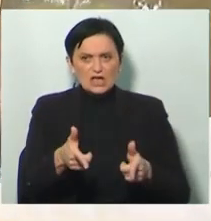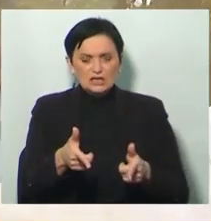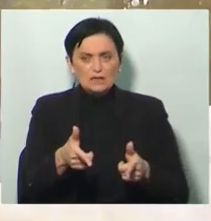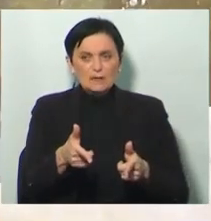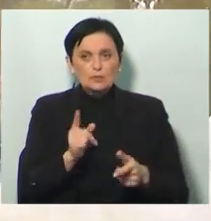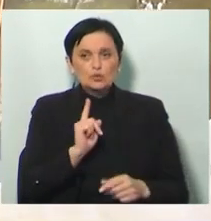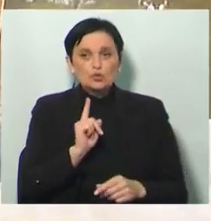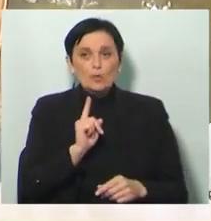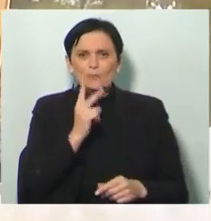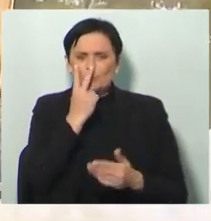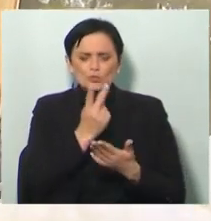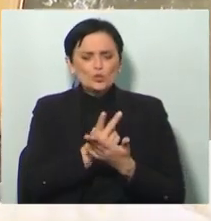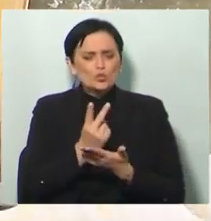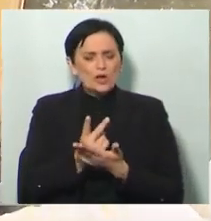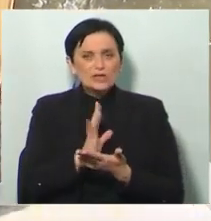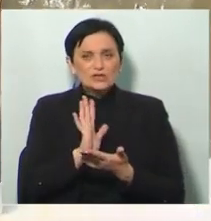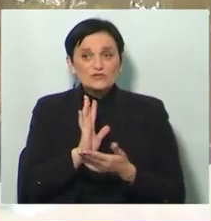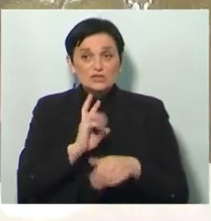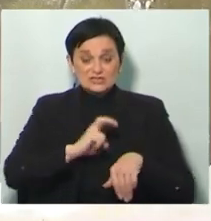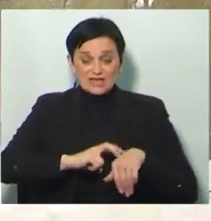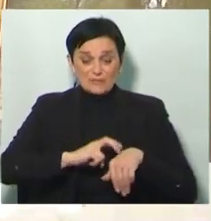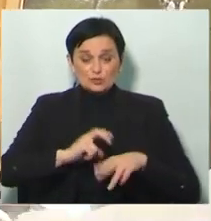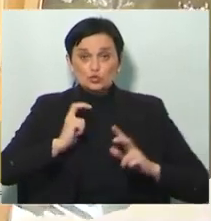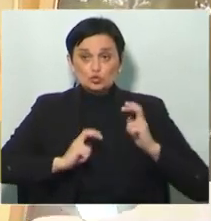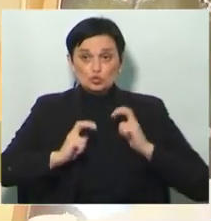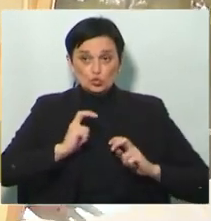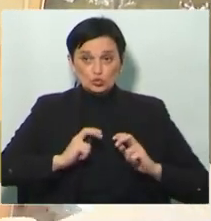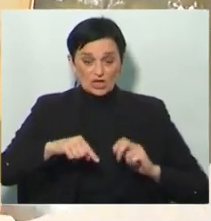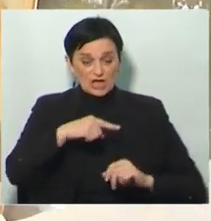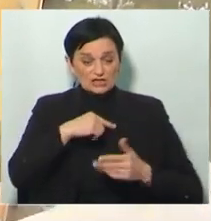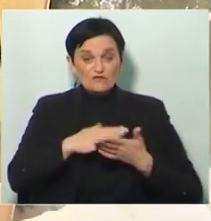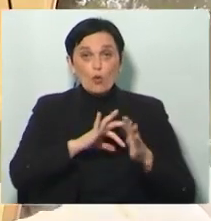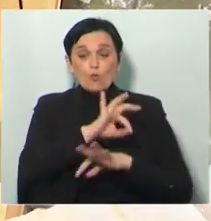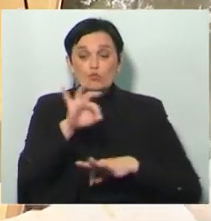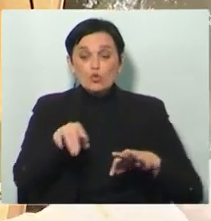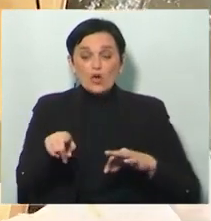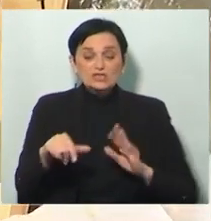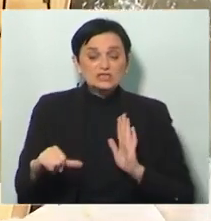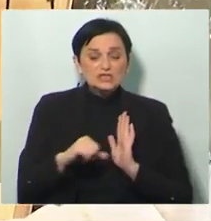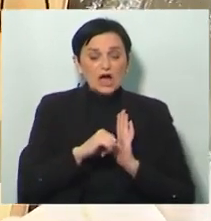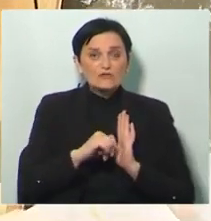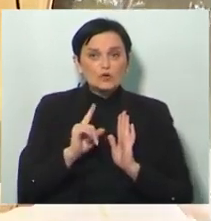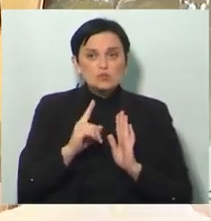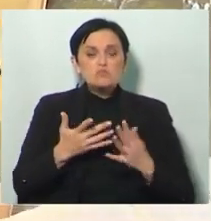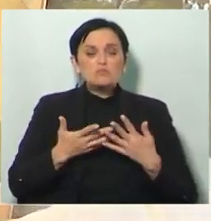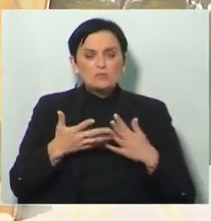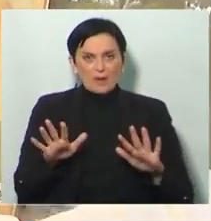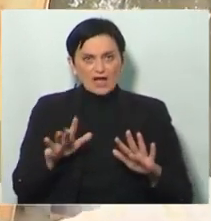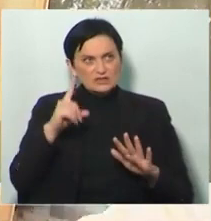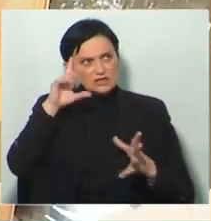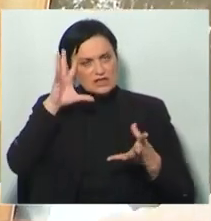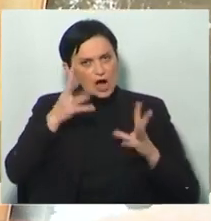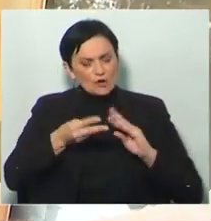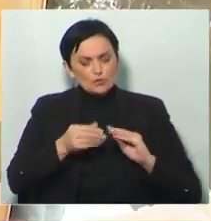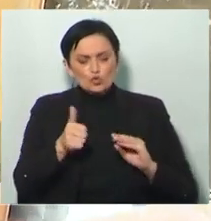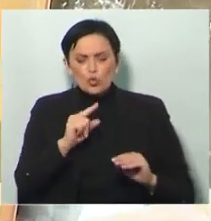რომ მიუხედავად იმისა, რომ სამედიცინო სტუდენტები ვართ, ეს პროექტი ზუსტად იმაში დაგვეხმარა, რომ უფრო მეტად გაგვეაზრებინა